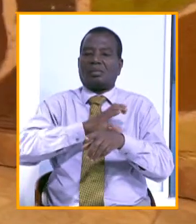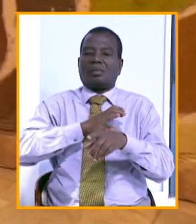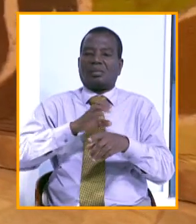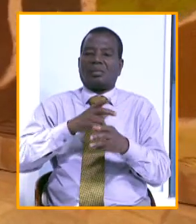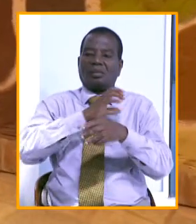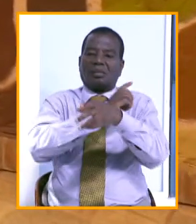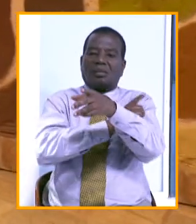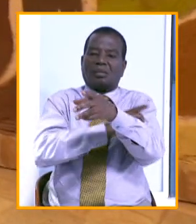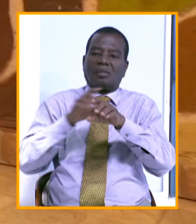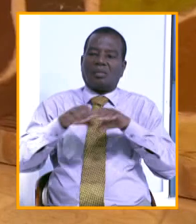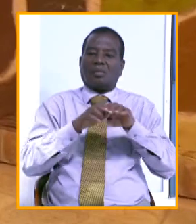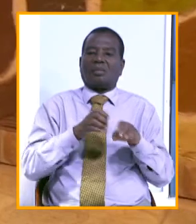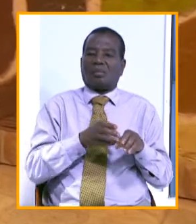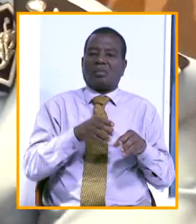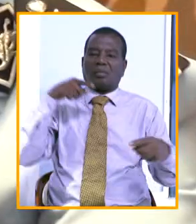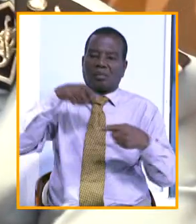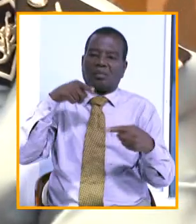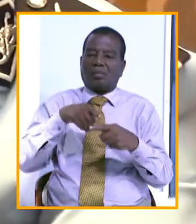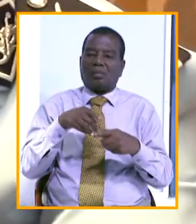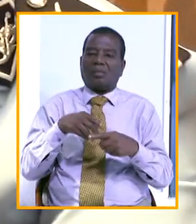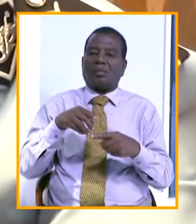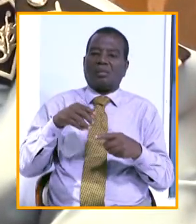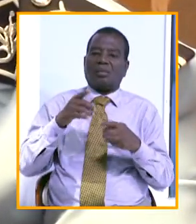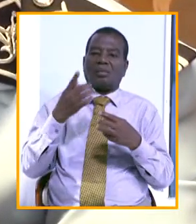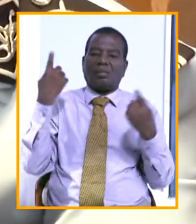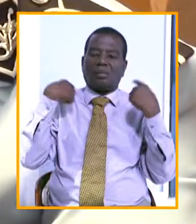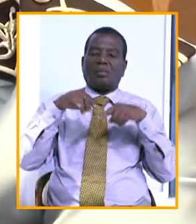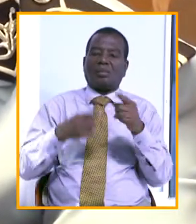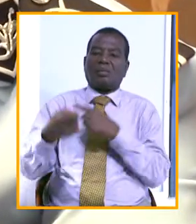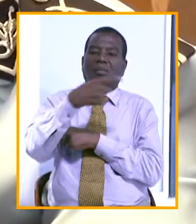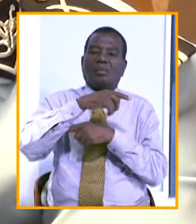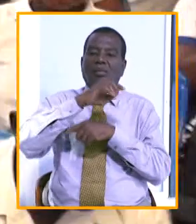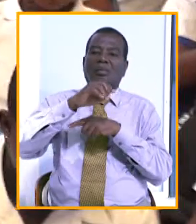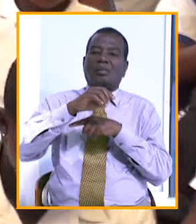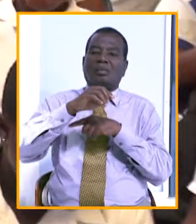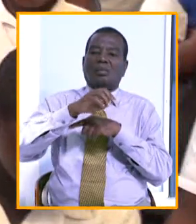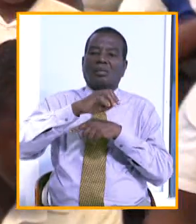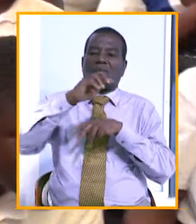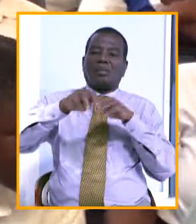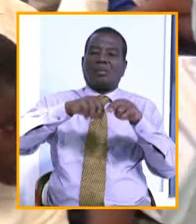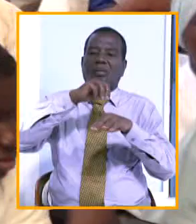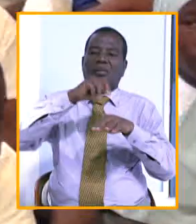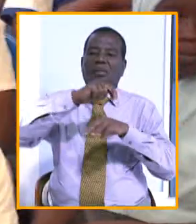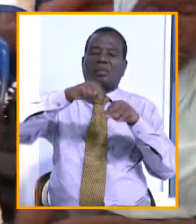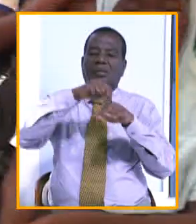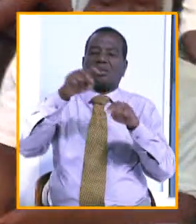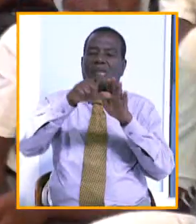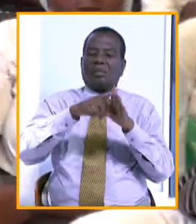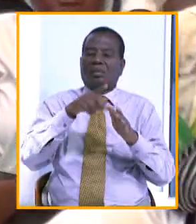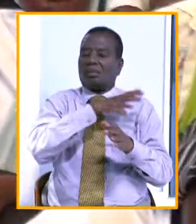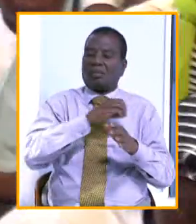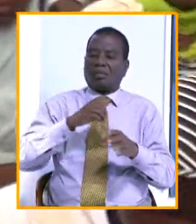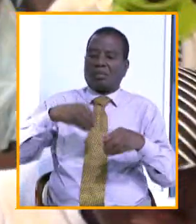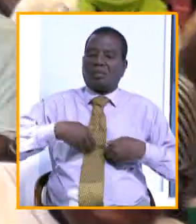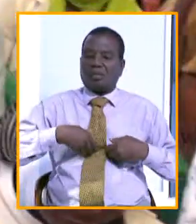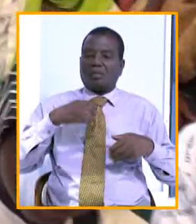et drogues veut en faire son cheval de bataille. À l'occasion de la journée nationale de sensibilisation contre la drogue, les élèves de San Pedro